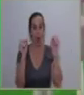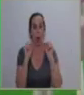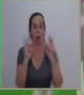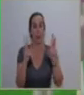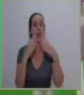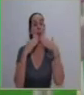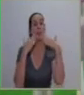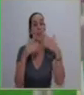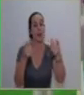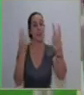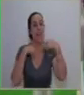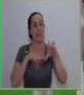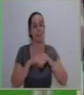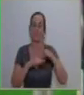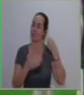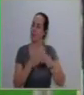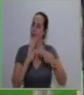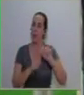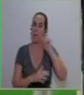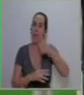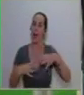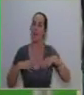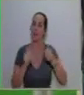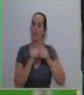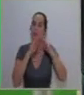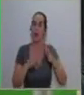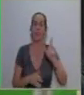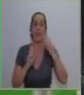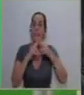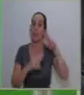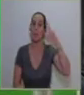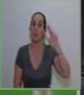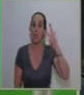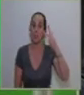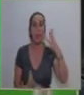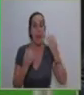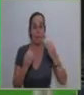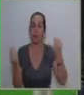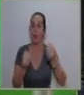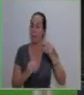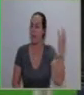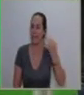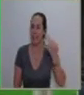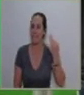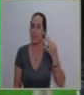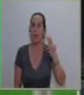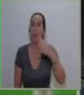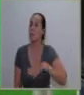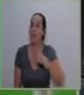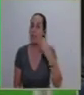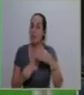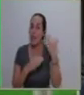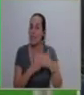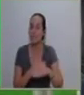אוקיי, תודה רבה לכם שהייתם איתנו עד כאן התוכנית, מחר חופש סוכות, אבל אנחנו נתראה ביום שלישי עם המון המון דברים מגניבים. נואל, תרצי להגיד משהו